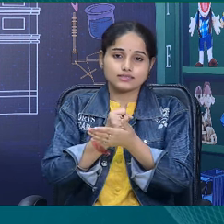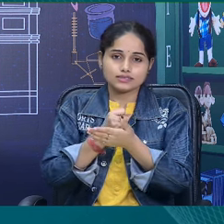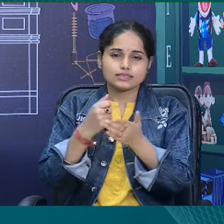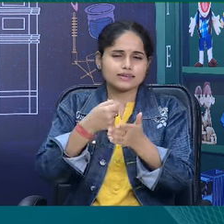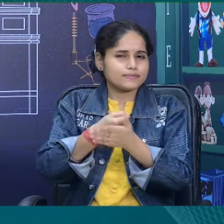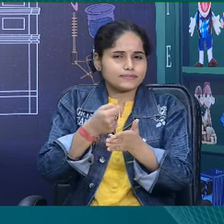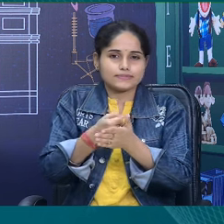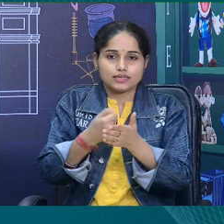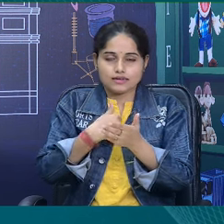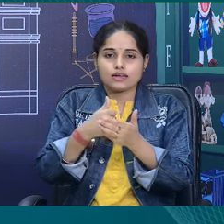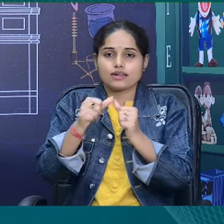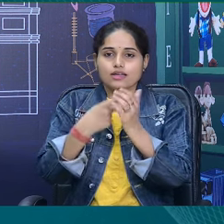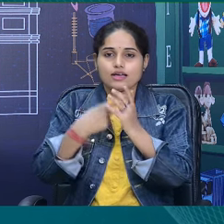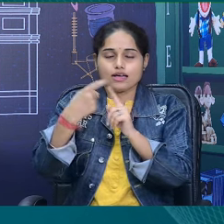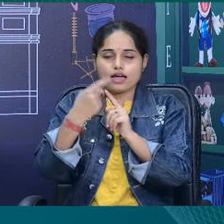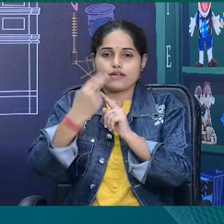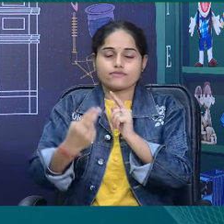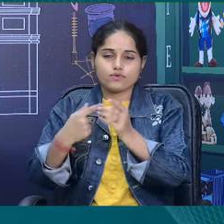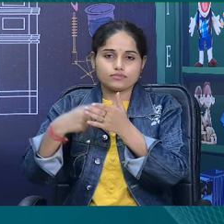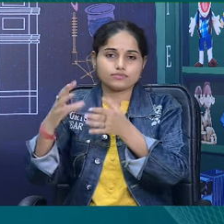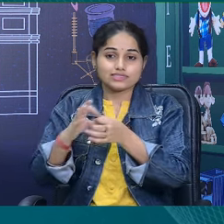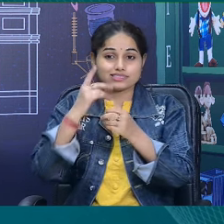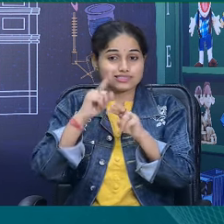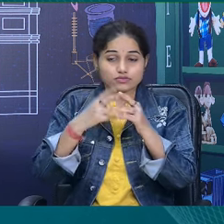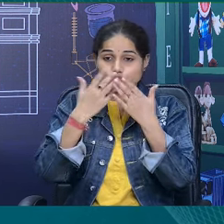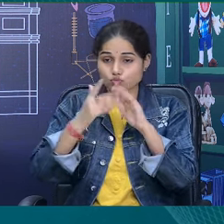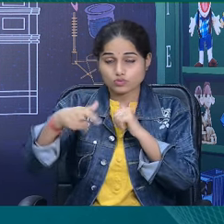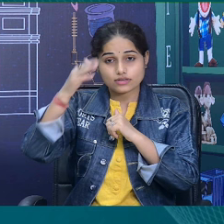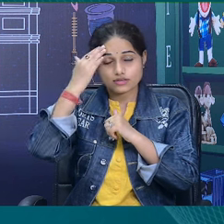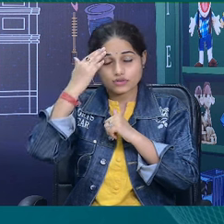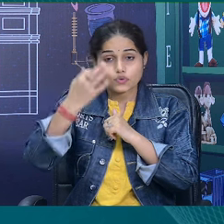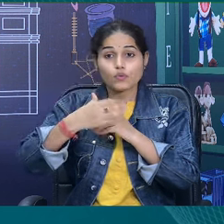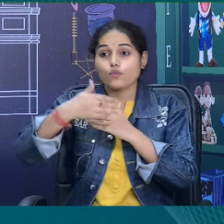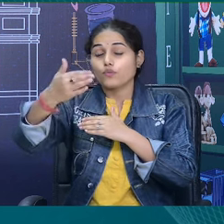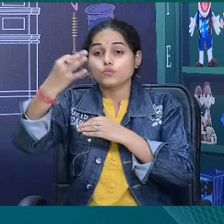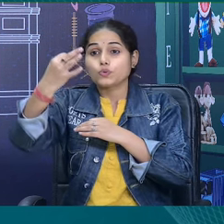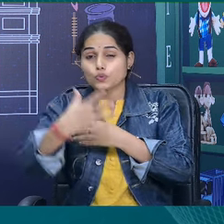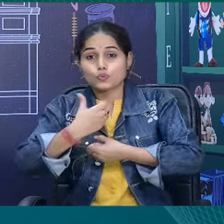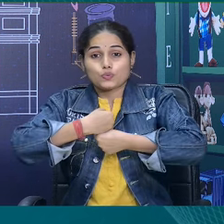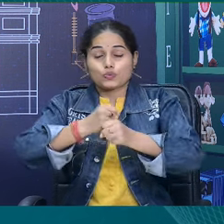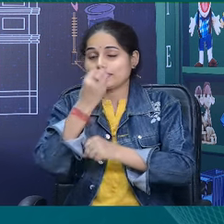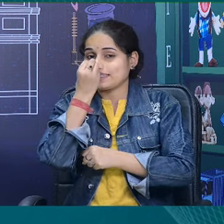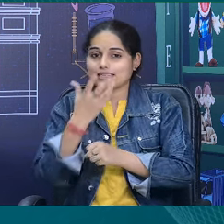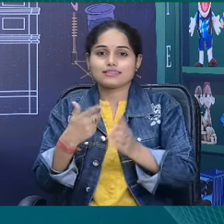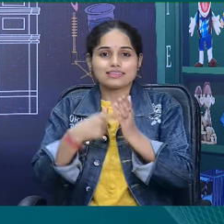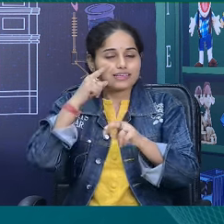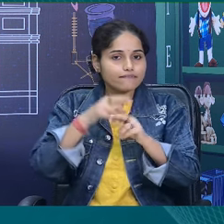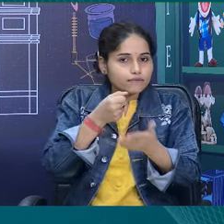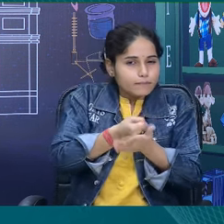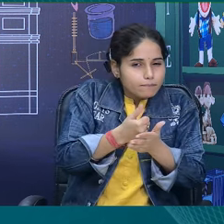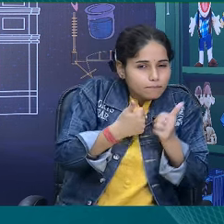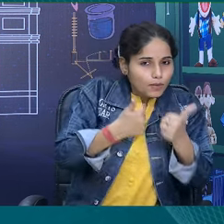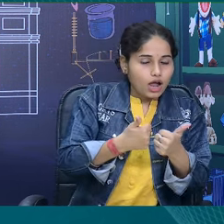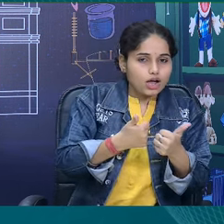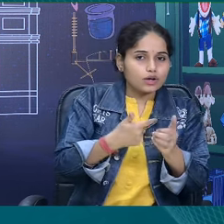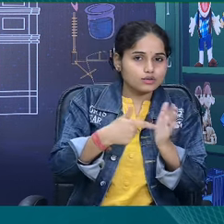हमारी आर्ट फॉर्म का तो बच्चों को अगर यह पता होगा तो उनके लिए आगे नया कुछ क्रिएट करने में इजी हो जाएगा क्योंकि जब बेस स्ट्रांग होता है